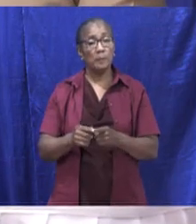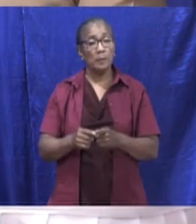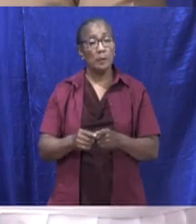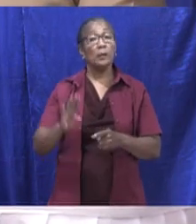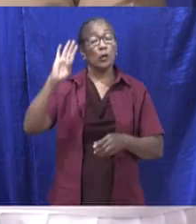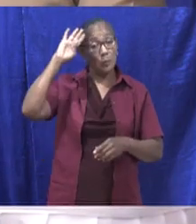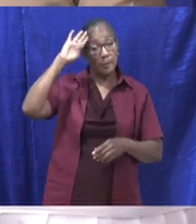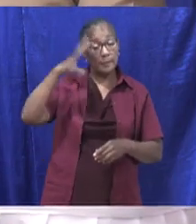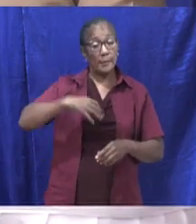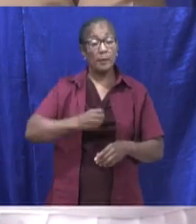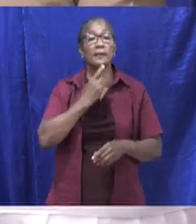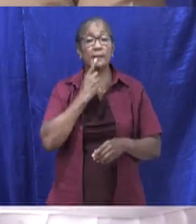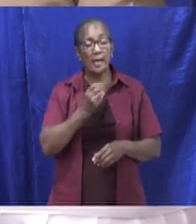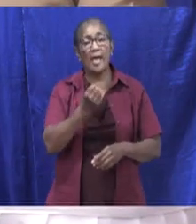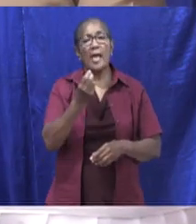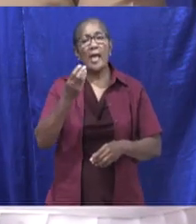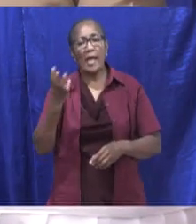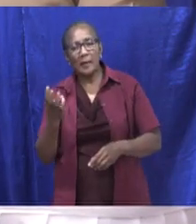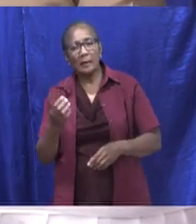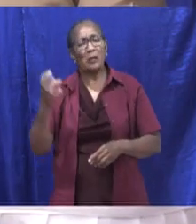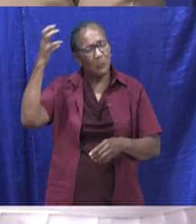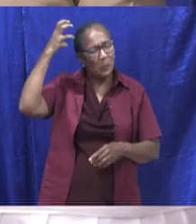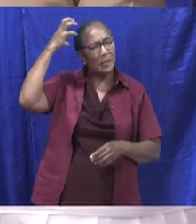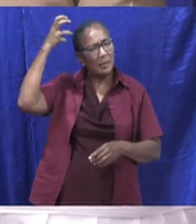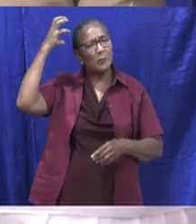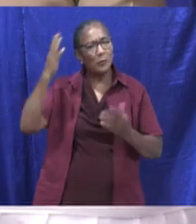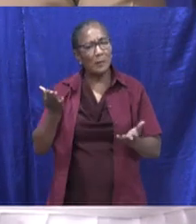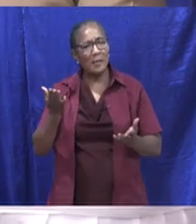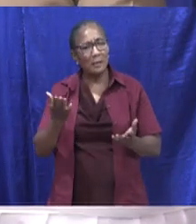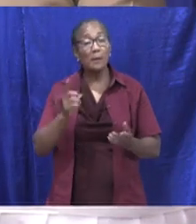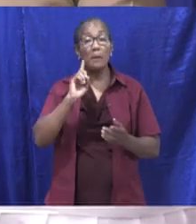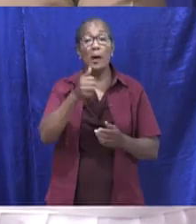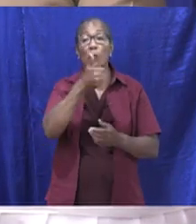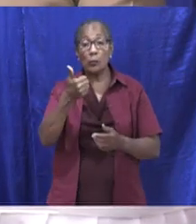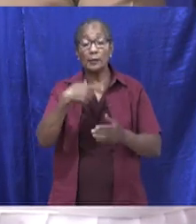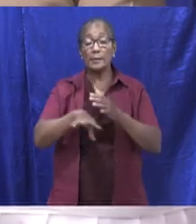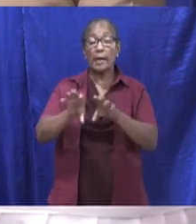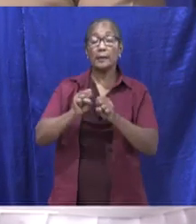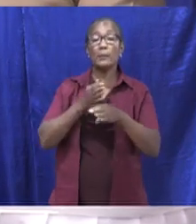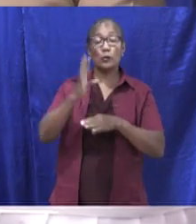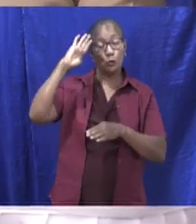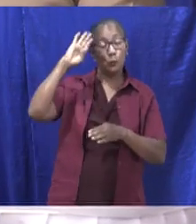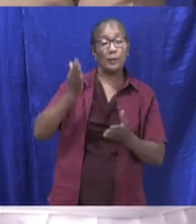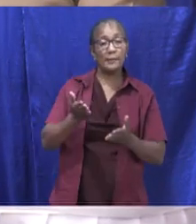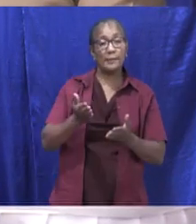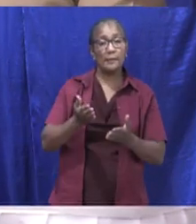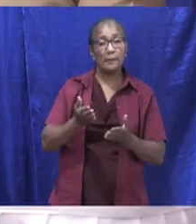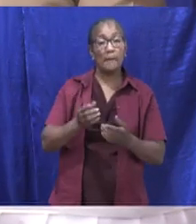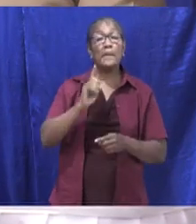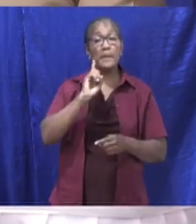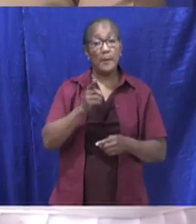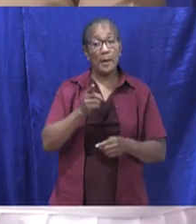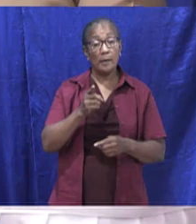De politie heeft al aangehaald dat er enkele incidenten zijn geweest die dus op een tactische wijze zijn aangepakt door de politie. Echter